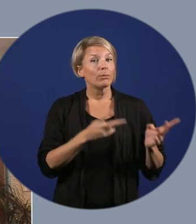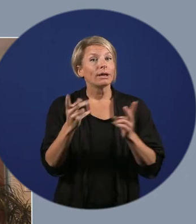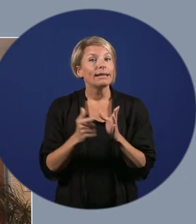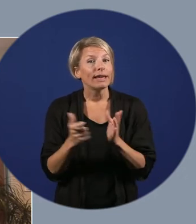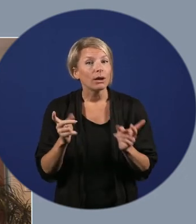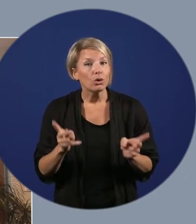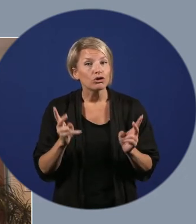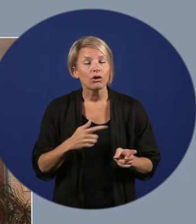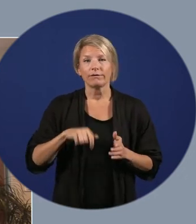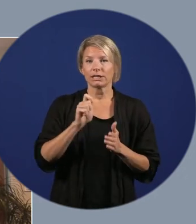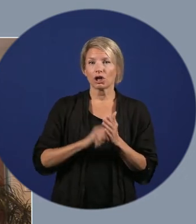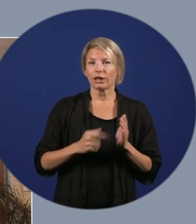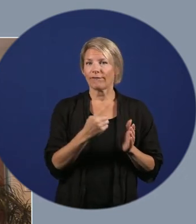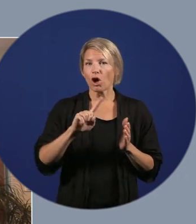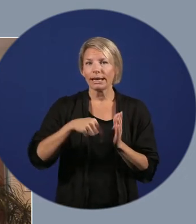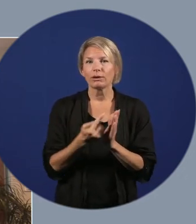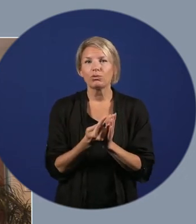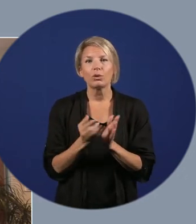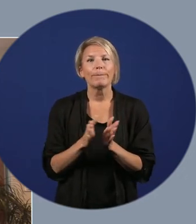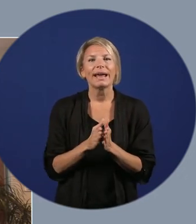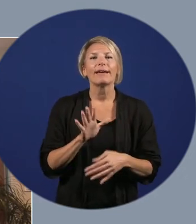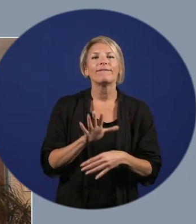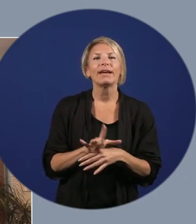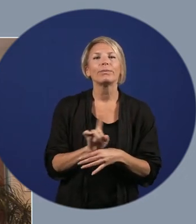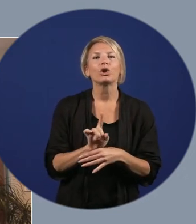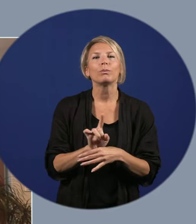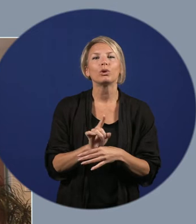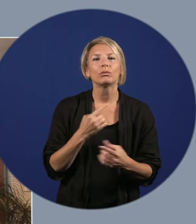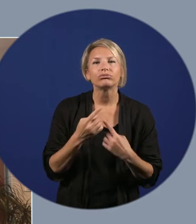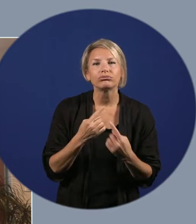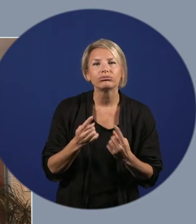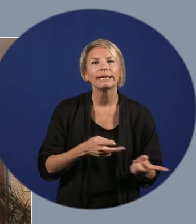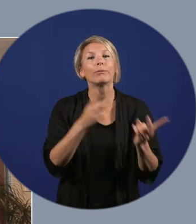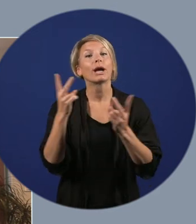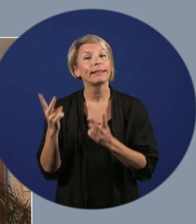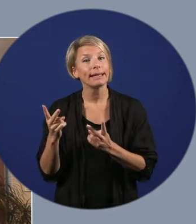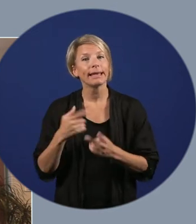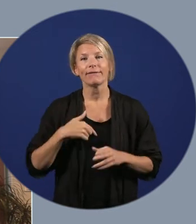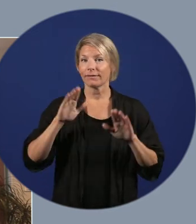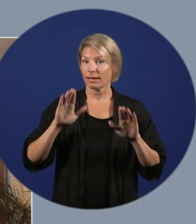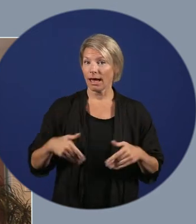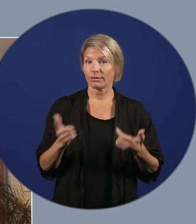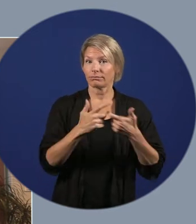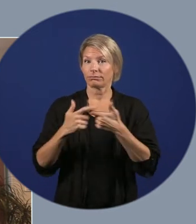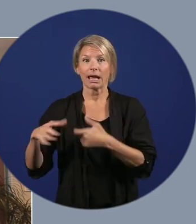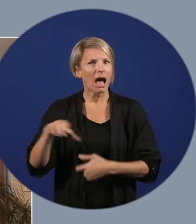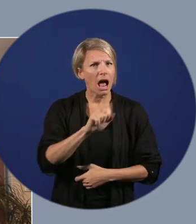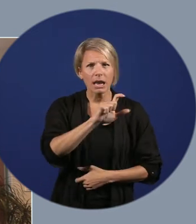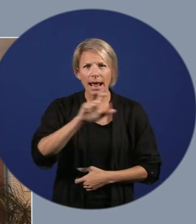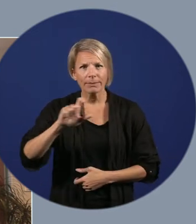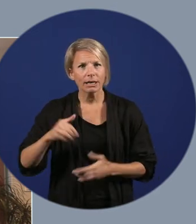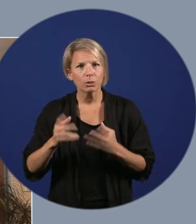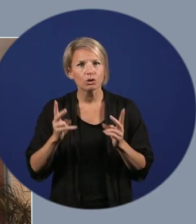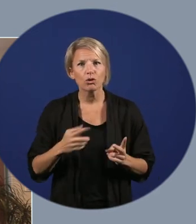vi startade varje lektion med 15 minuter demokrati. Och det har vi gjort i alla ämnen och vi har satsat